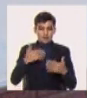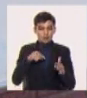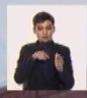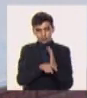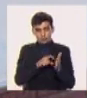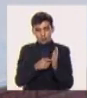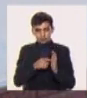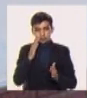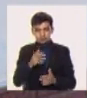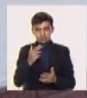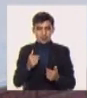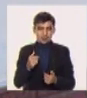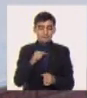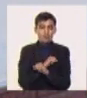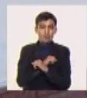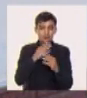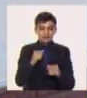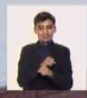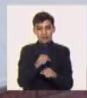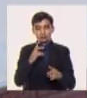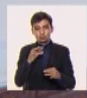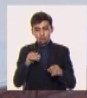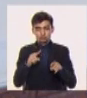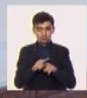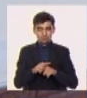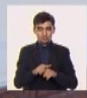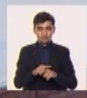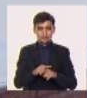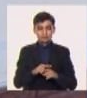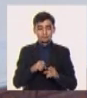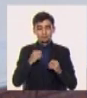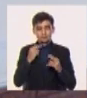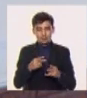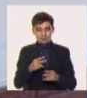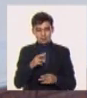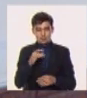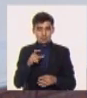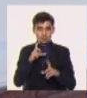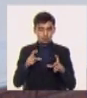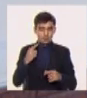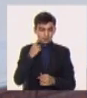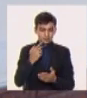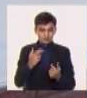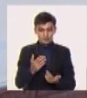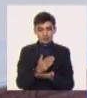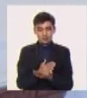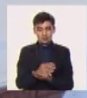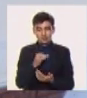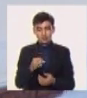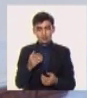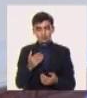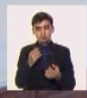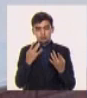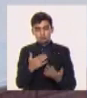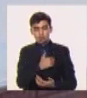ну, по будням, правда, только, а по выходным нельзя, но все равно. Мне просто как бы за людей обидно. Ну, просто хочется,